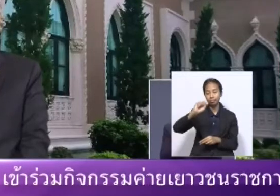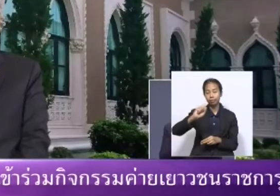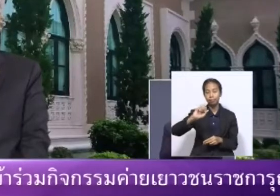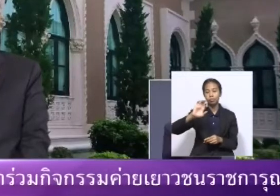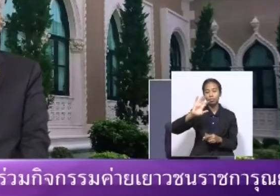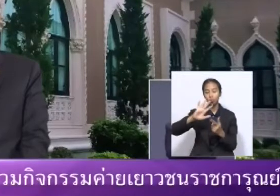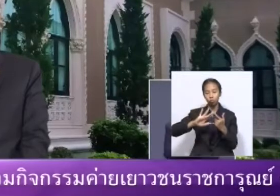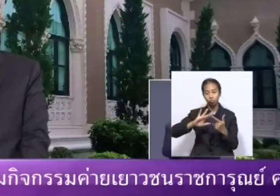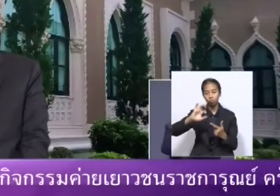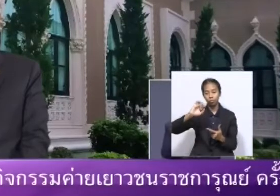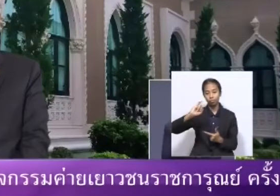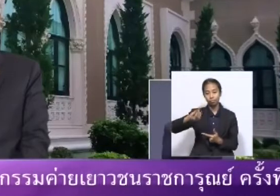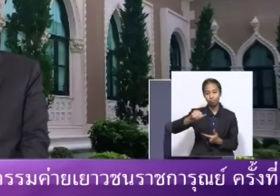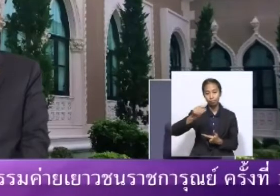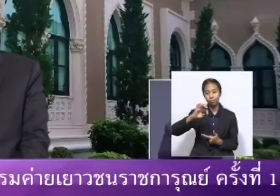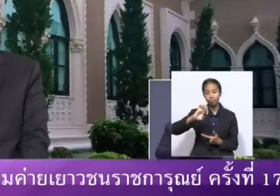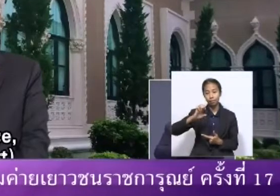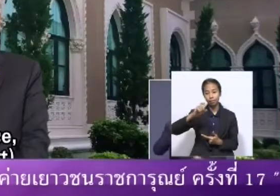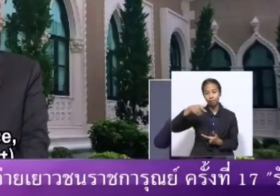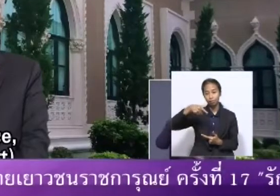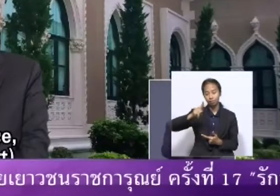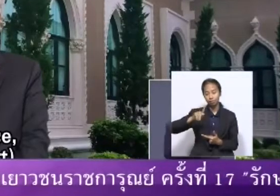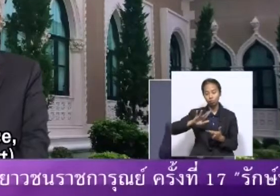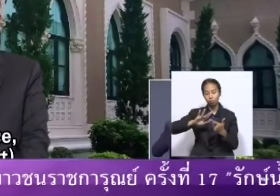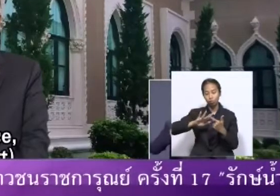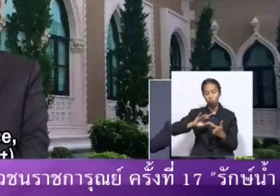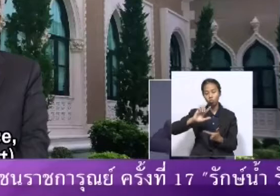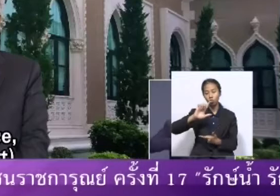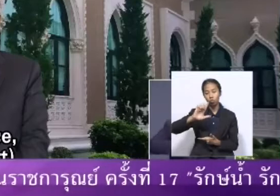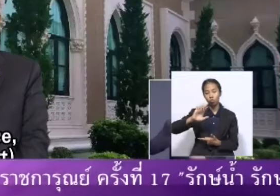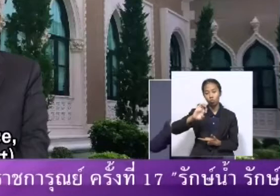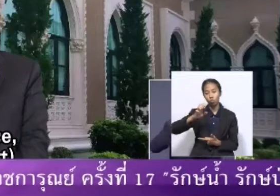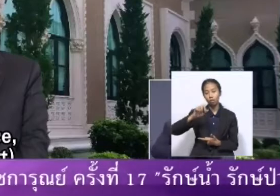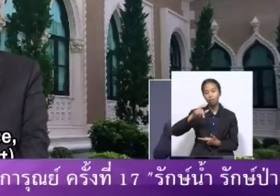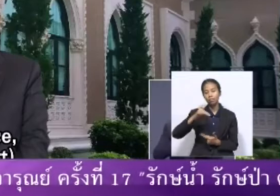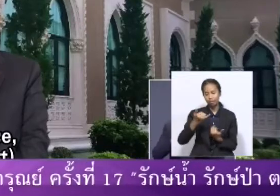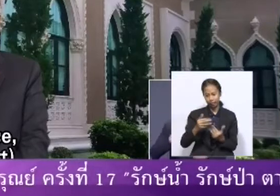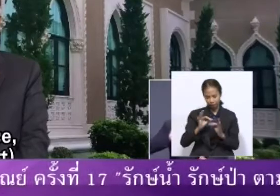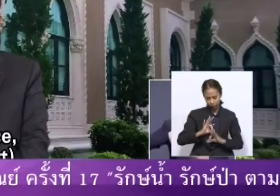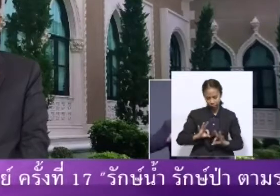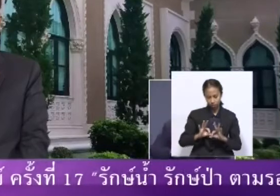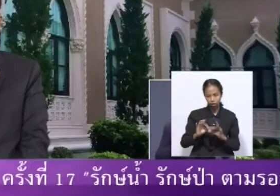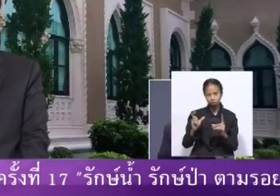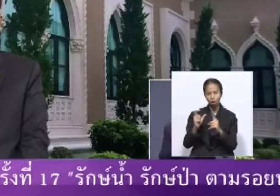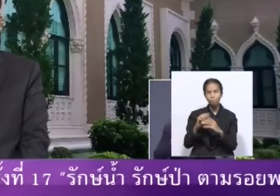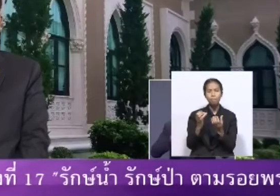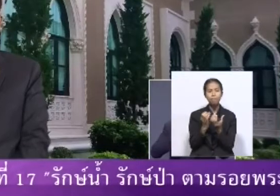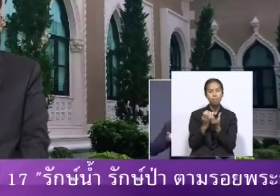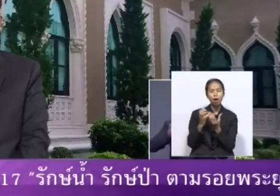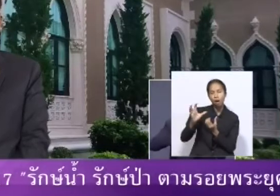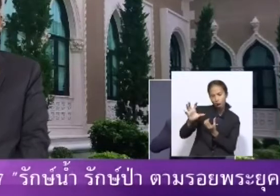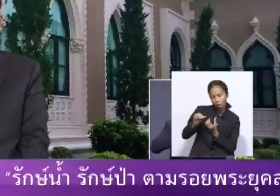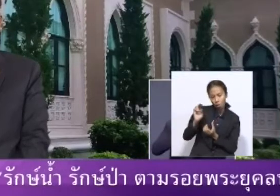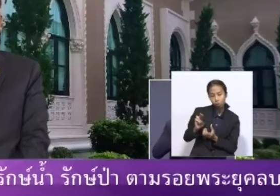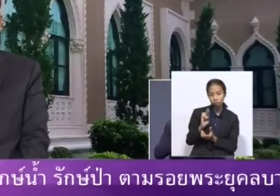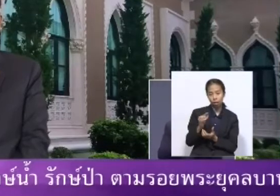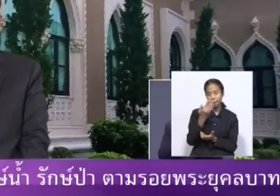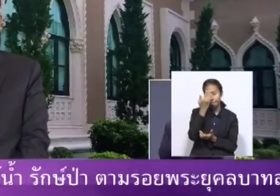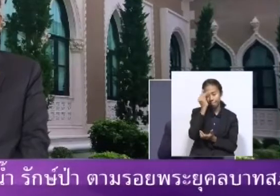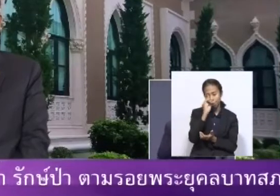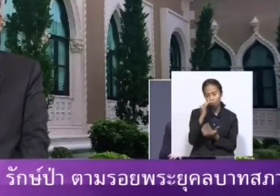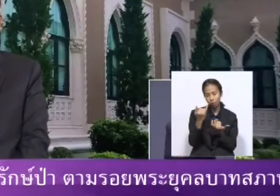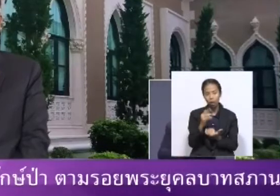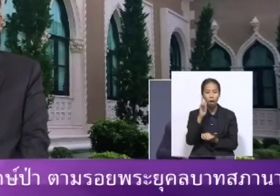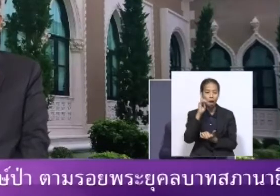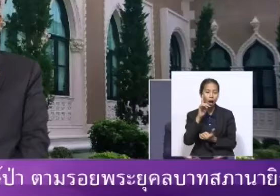หลักธรรมที่ ใช่หลักธรรมที่ควรจะนำมาใช้ในตอนนี้เพราะว่าตอนนี้เนี่ยเรื่องของข่าวสารมาไวไปไวจริงๆเพราะฉะนั้นเนี่ยก็ต้